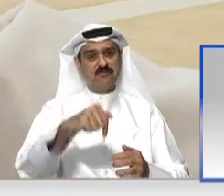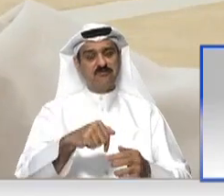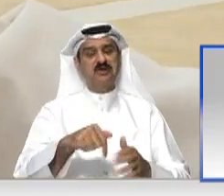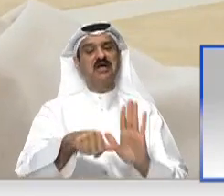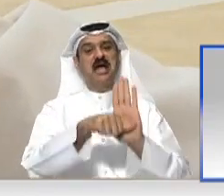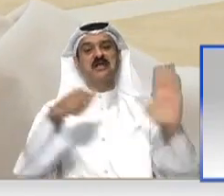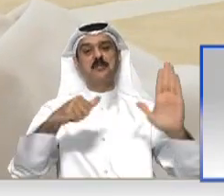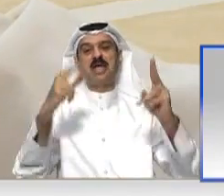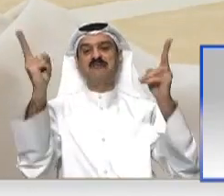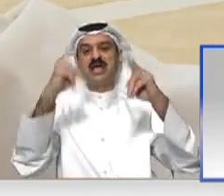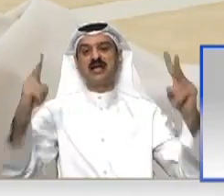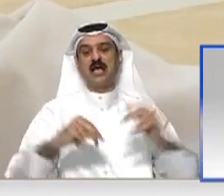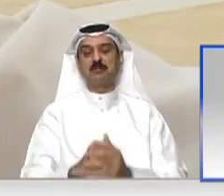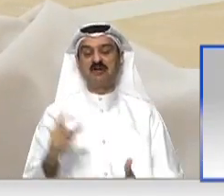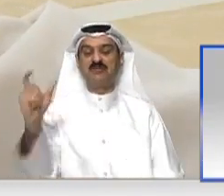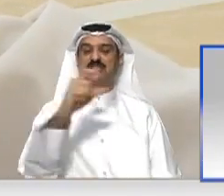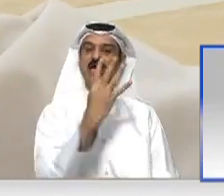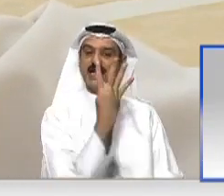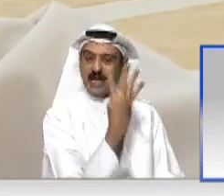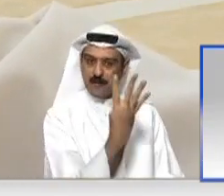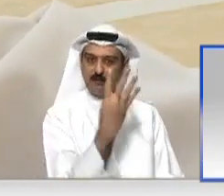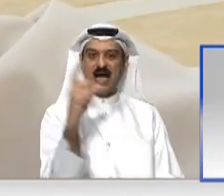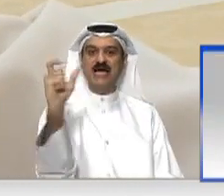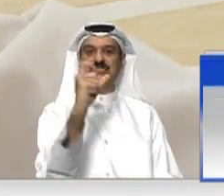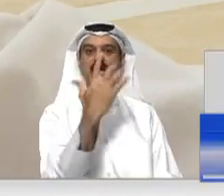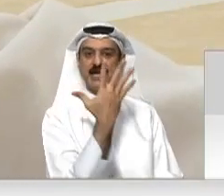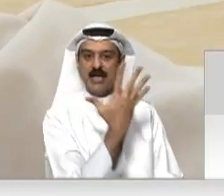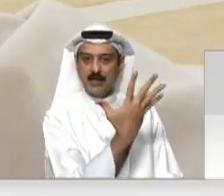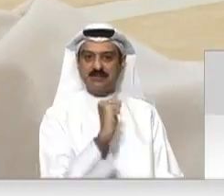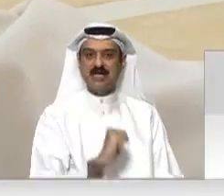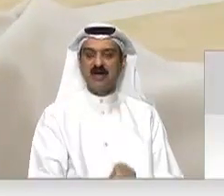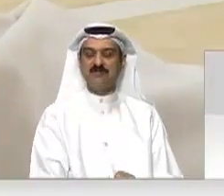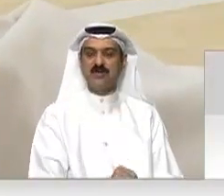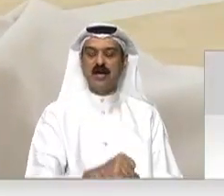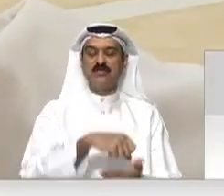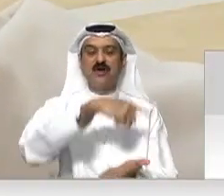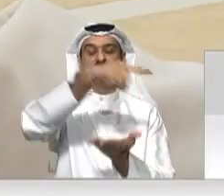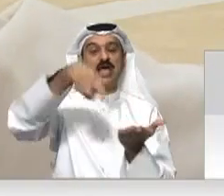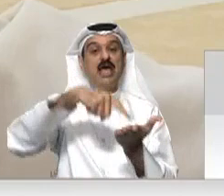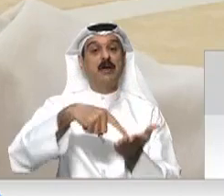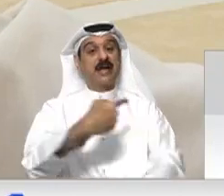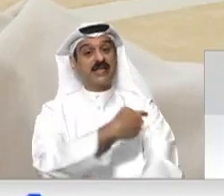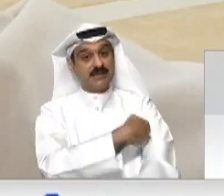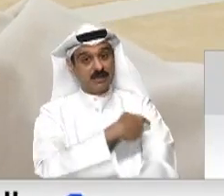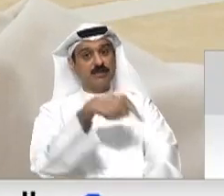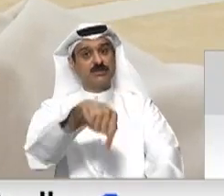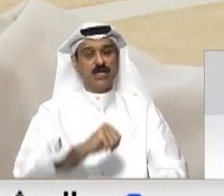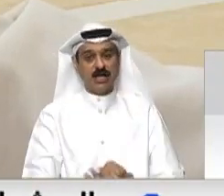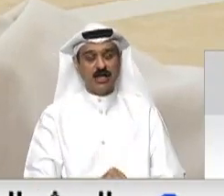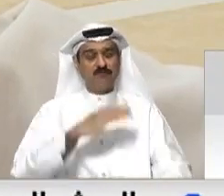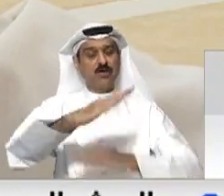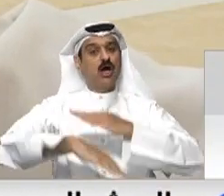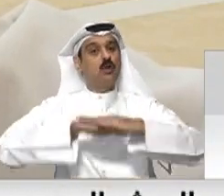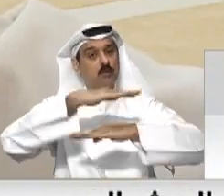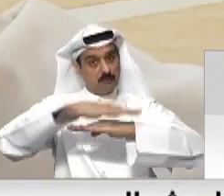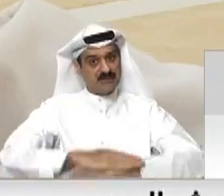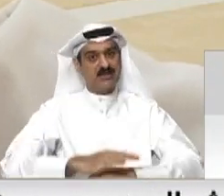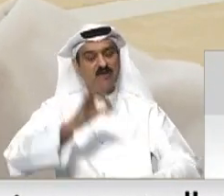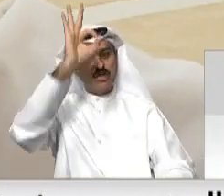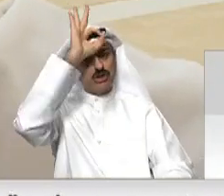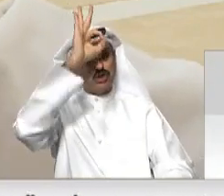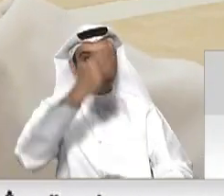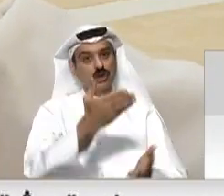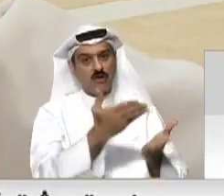اختيار فيها من خلال شهر اربعه شهر خمسه منها مركز صحي مركز اسعاف مبنى مخفر وسوق مركزي